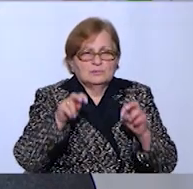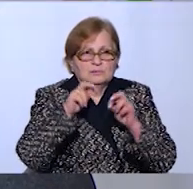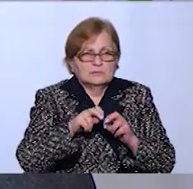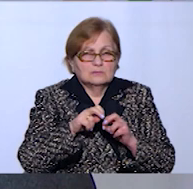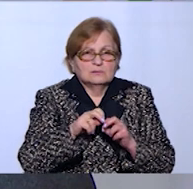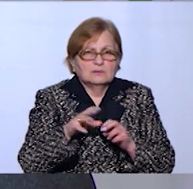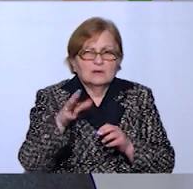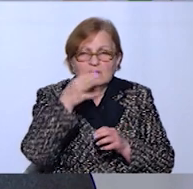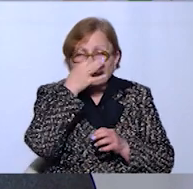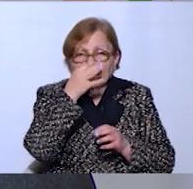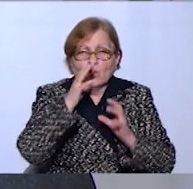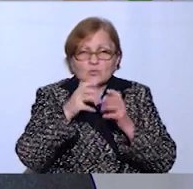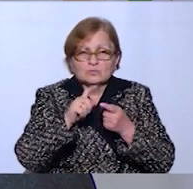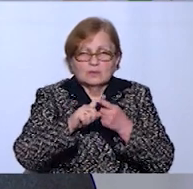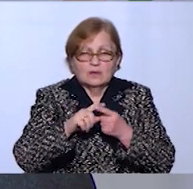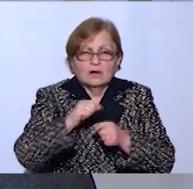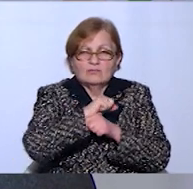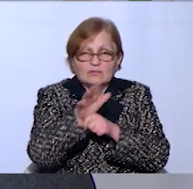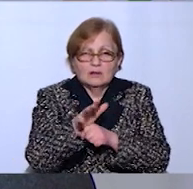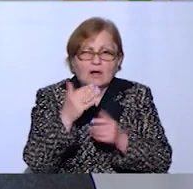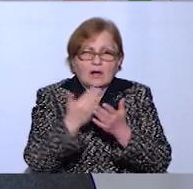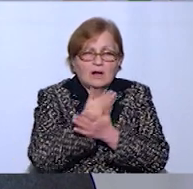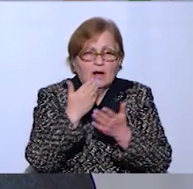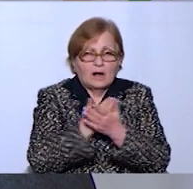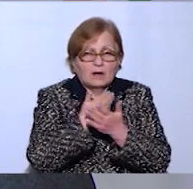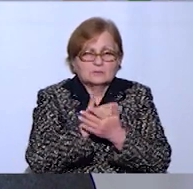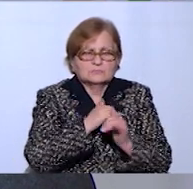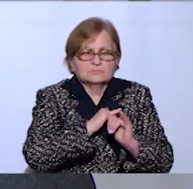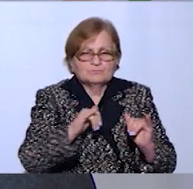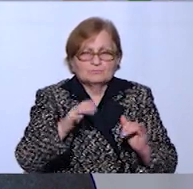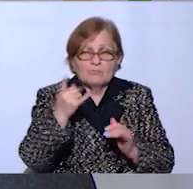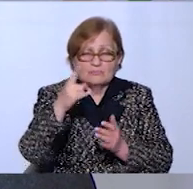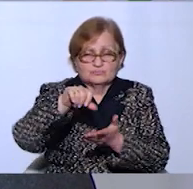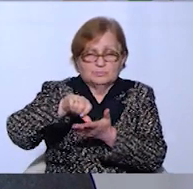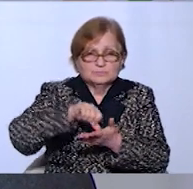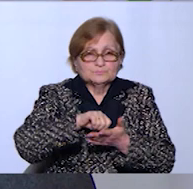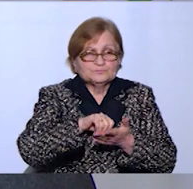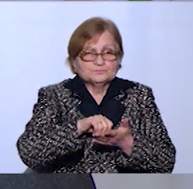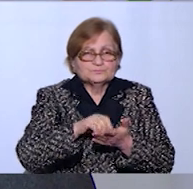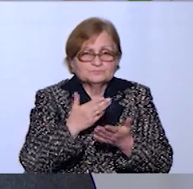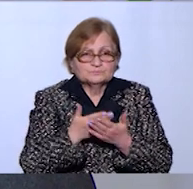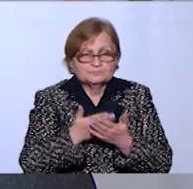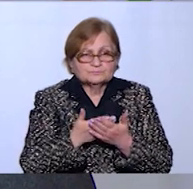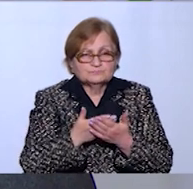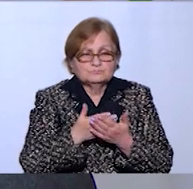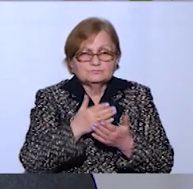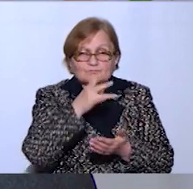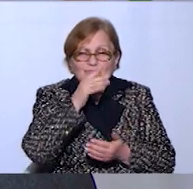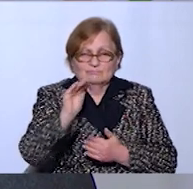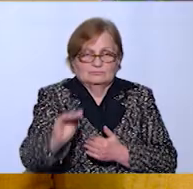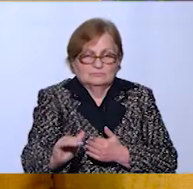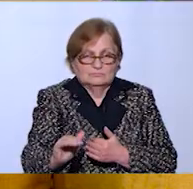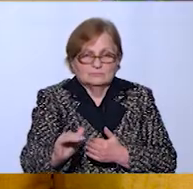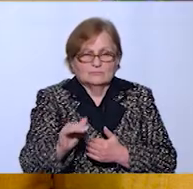მოიცავს მხოლოდ ზოგად ინფორმაციას ვირუსზე და უსაფრთხოების შესახებ ინფორმაციის მიწოდებას.